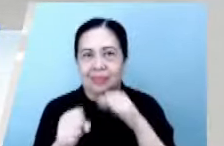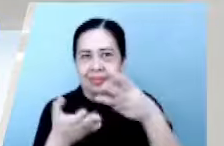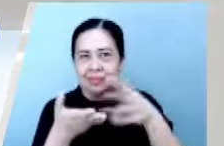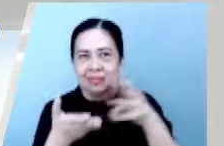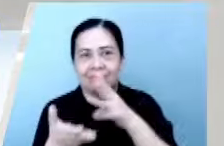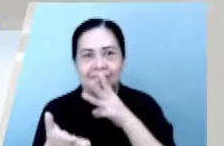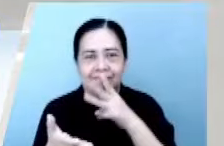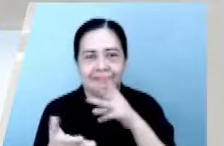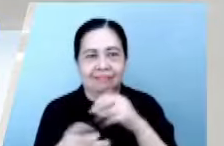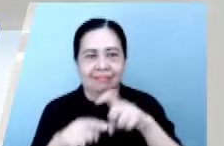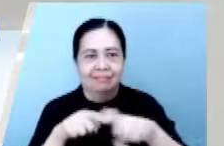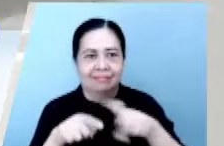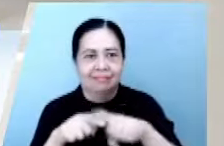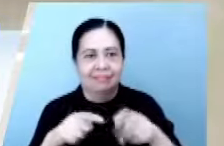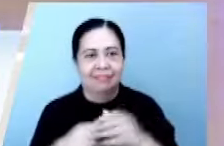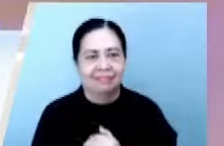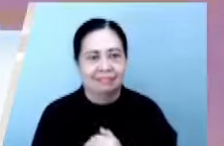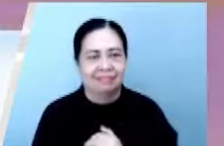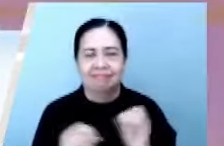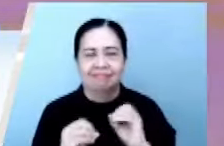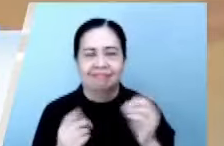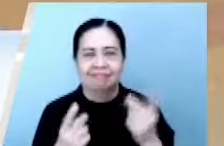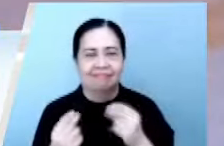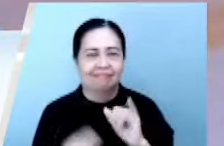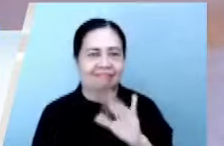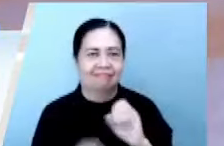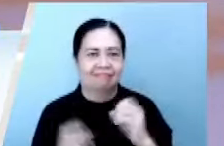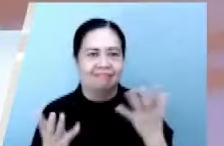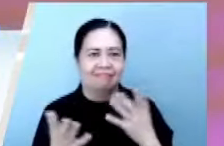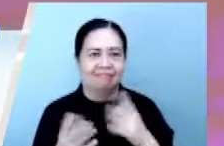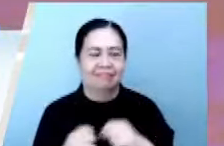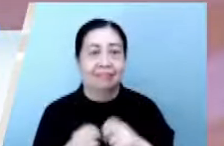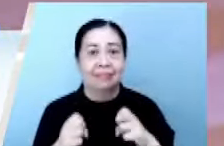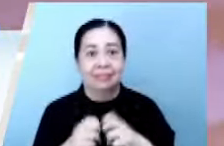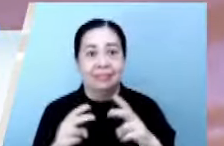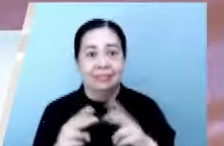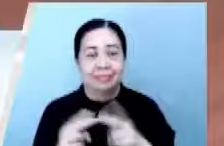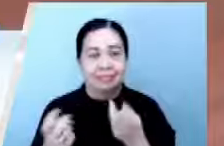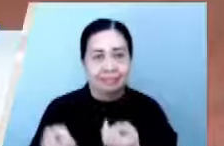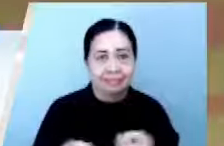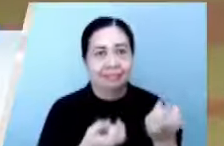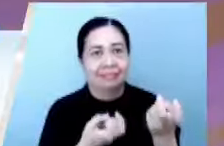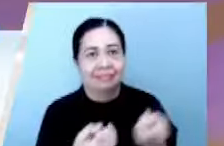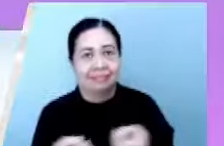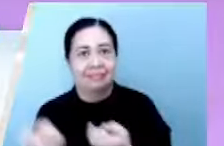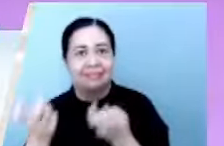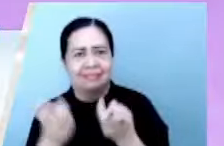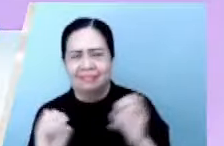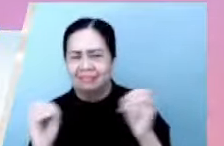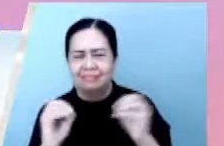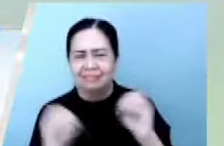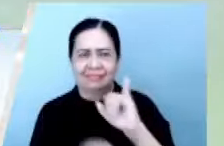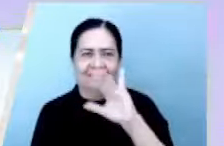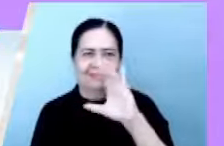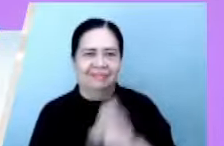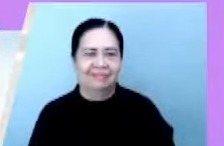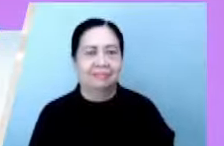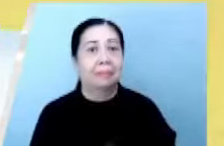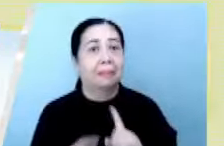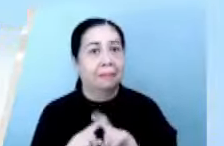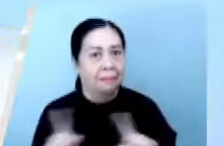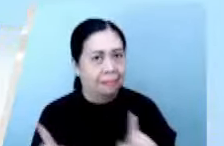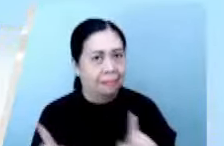wala silang ginamit na yelo. Kahit nga sa ice skating rink, walang ice. Pero legit pa rin